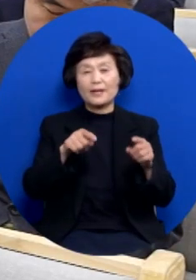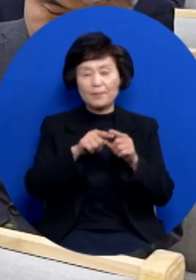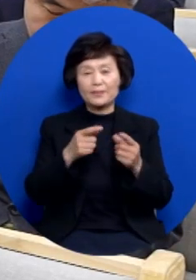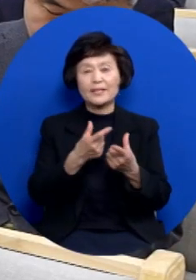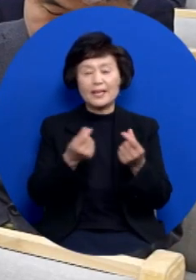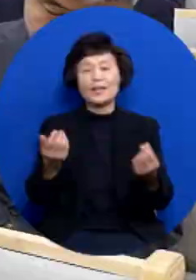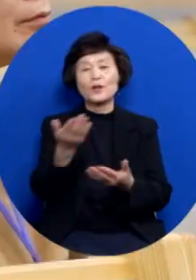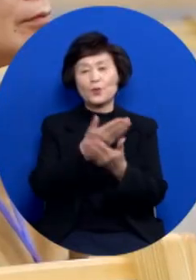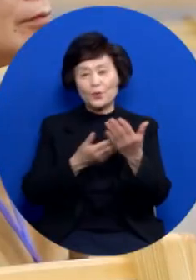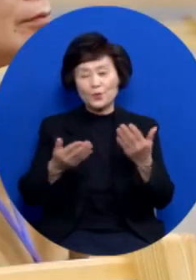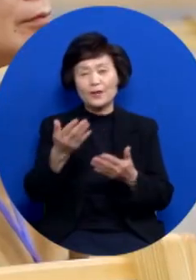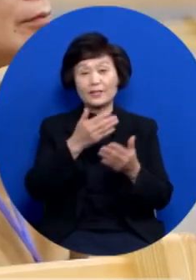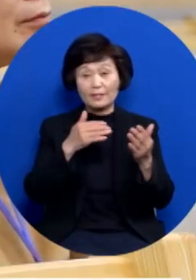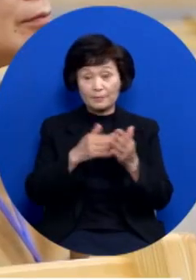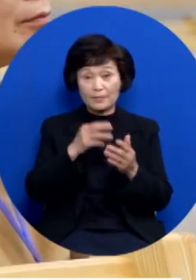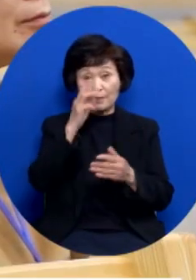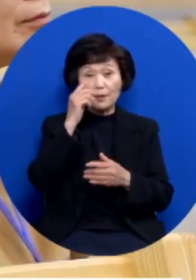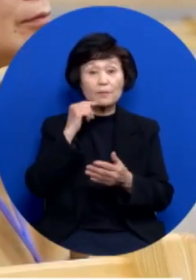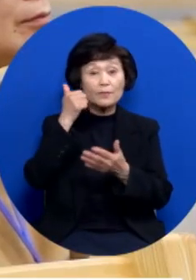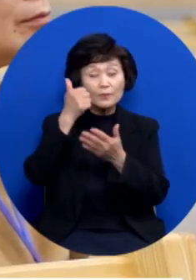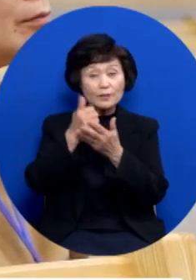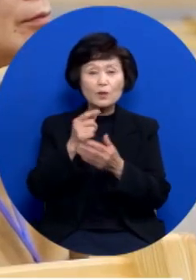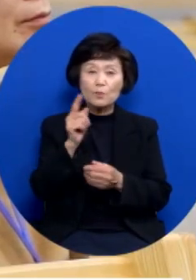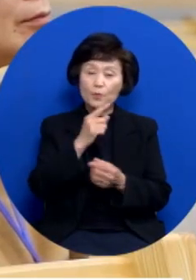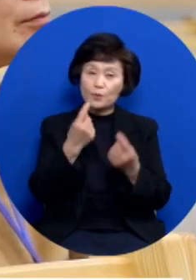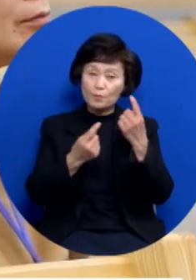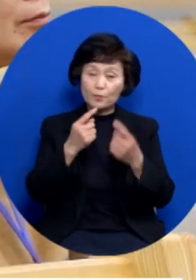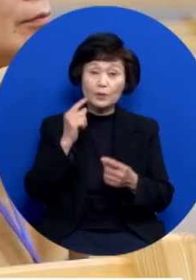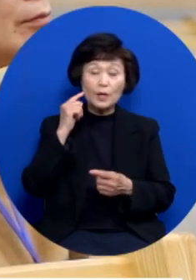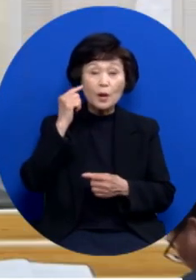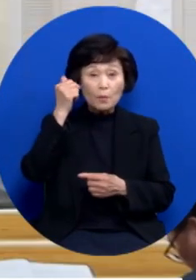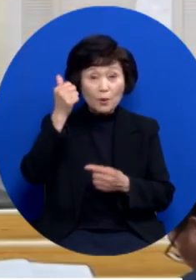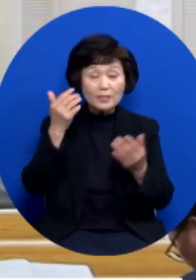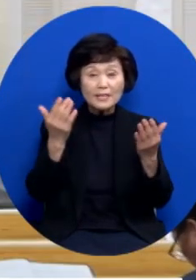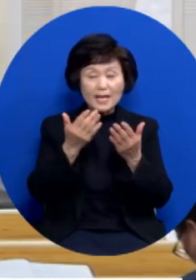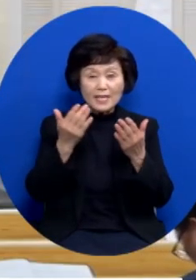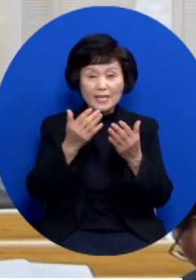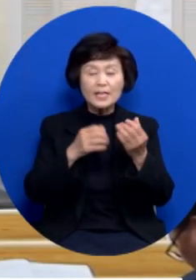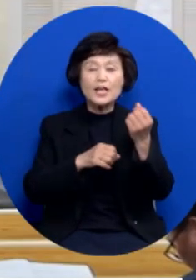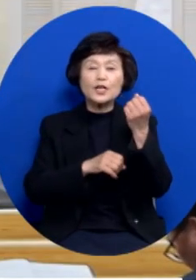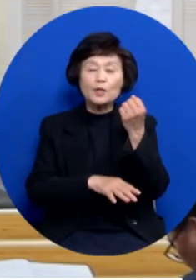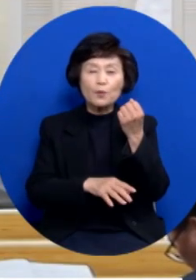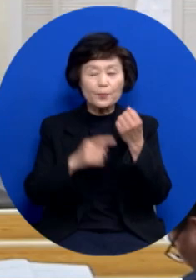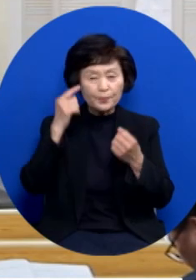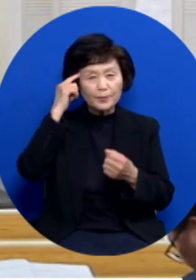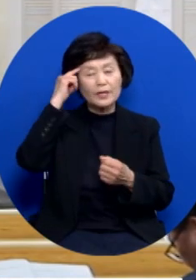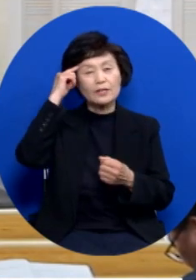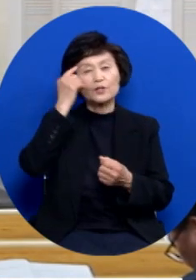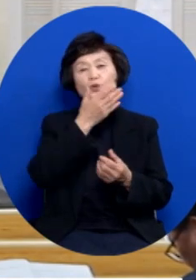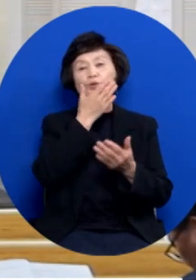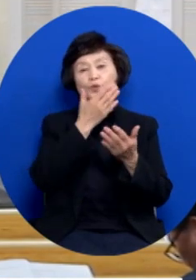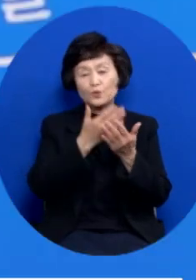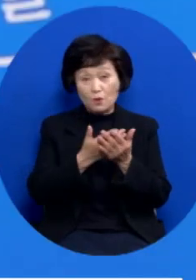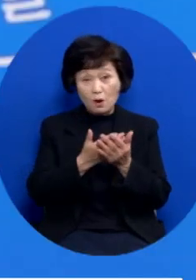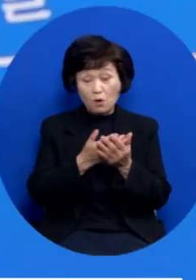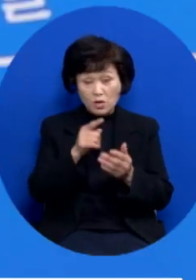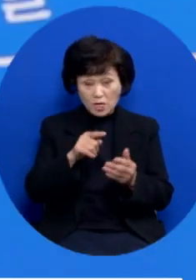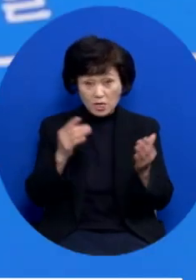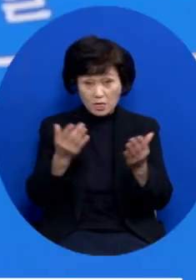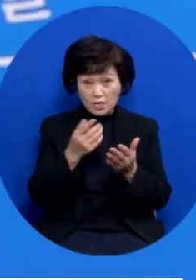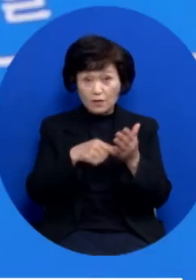전체 강의를 맡은 박성일 목사는 무엇보다 목회 사역의 본질을 깨닫는 것이 중요하다고 강조하며 이를